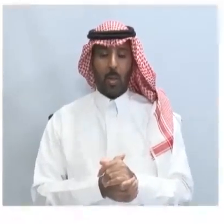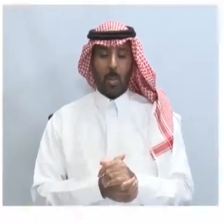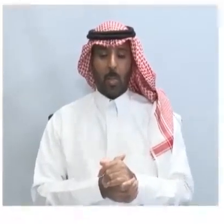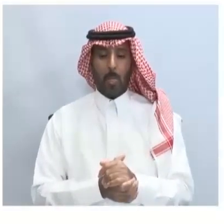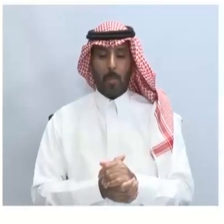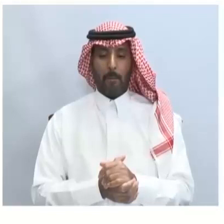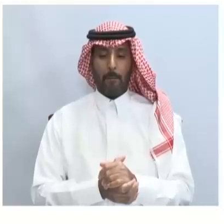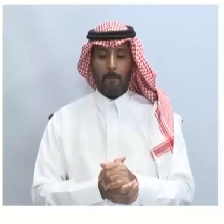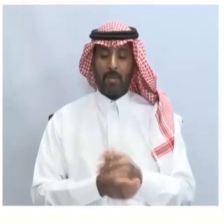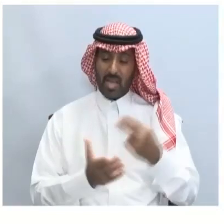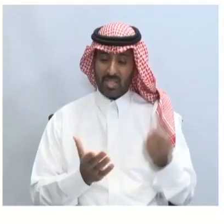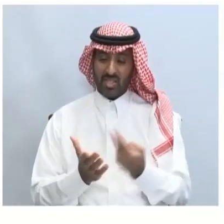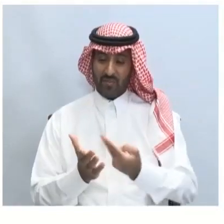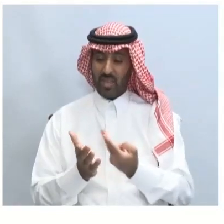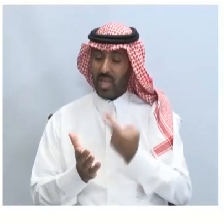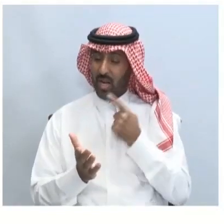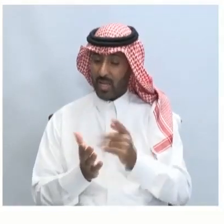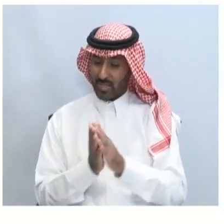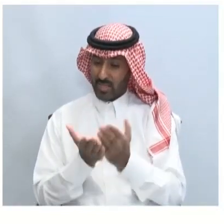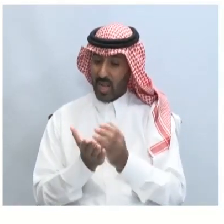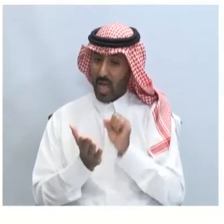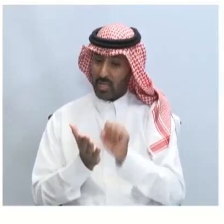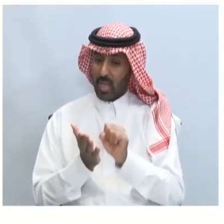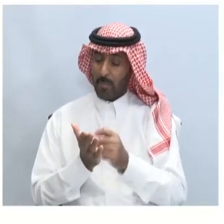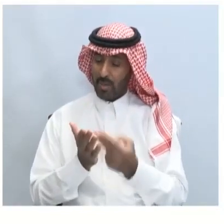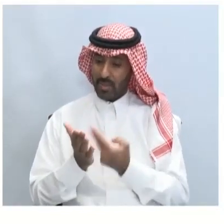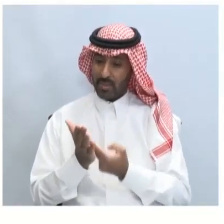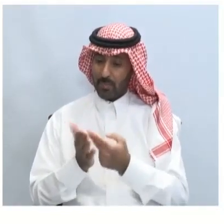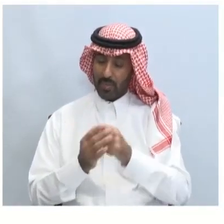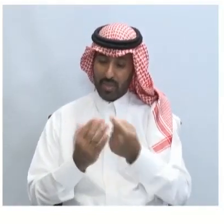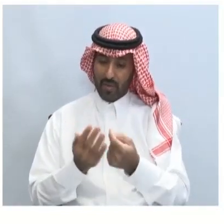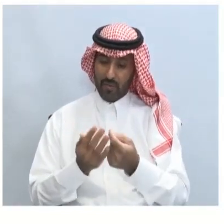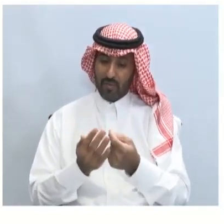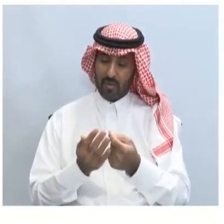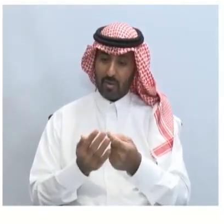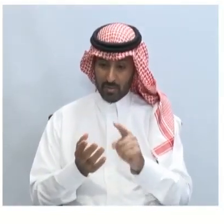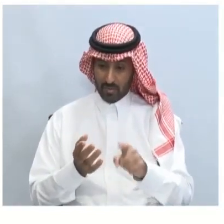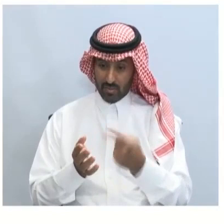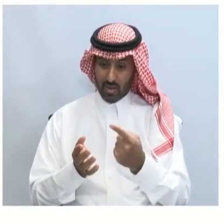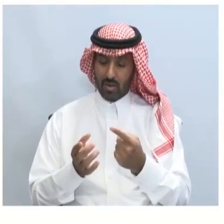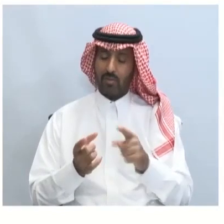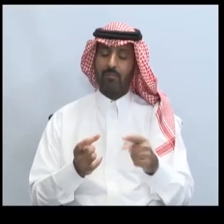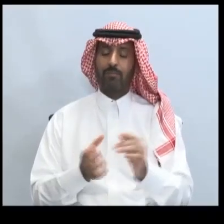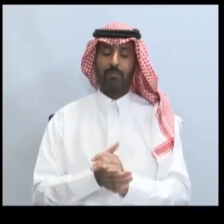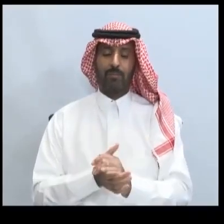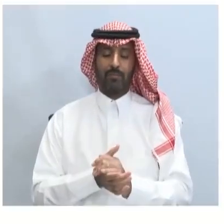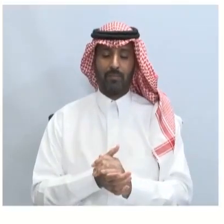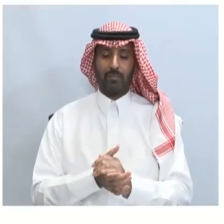احسنتم ارسم في كراسي الخاصه بالرسم ما رايكم اذا